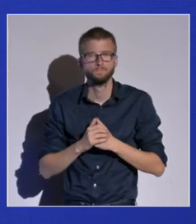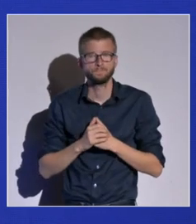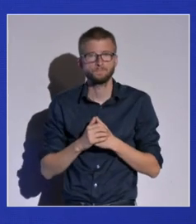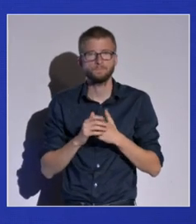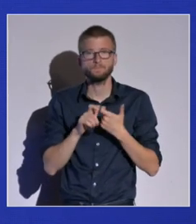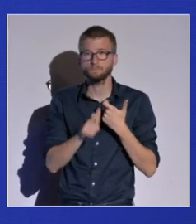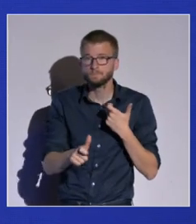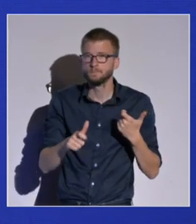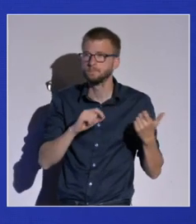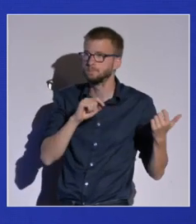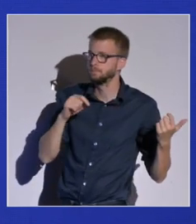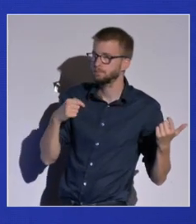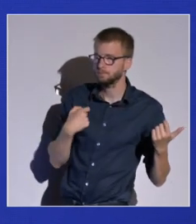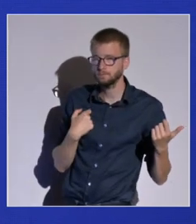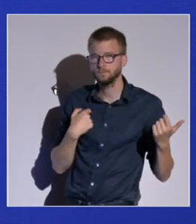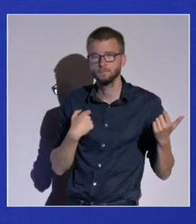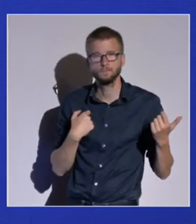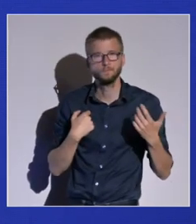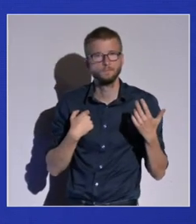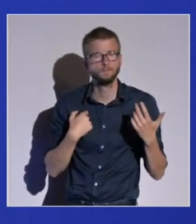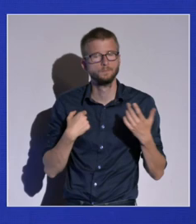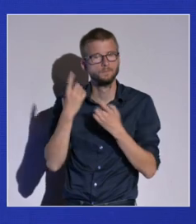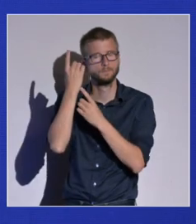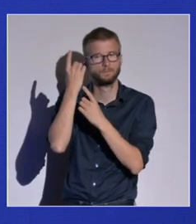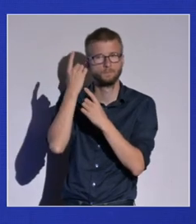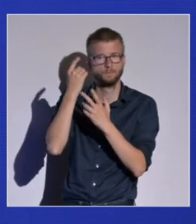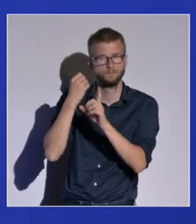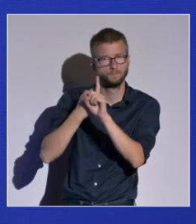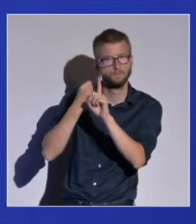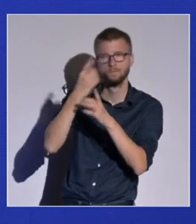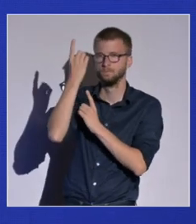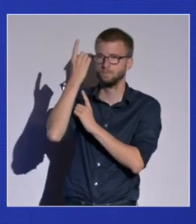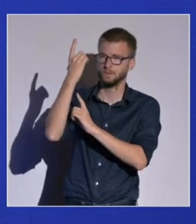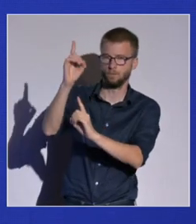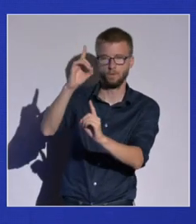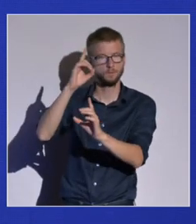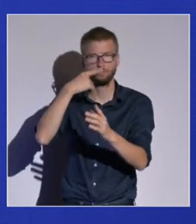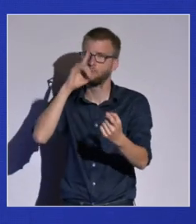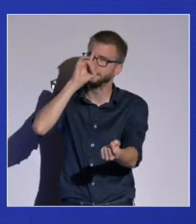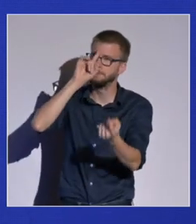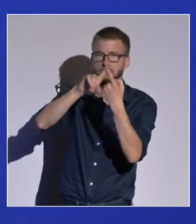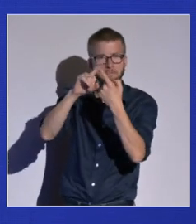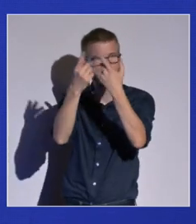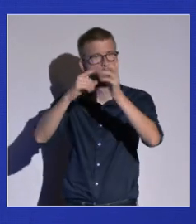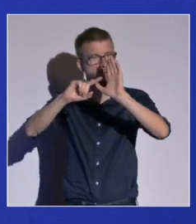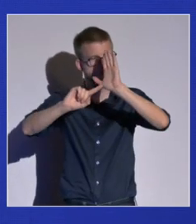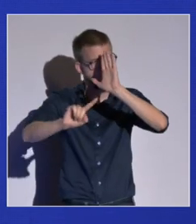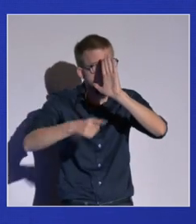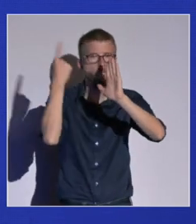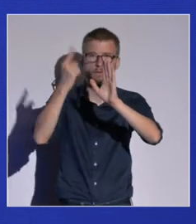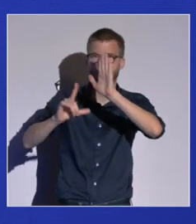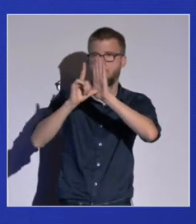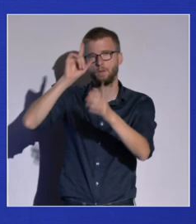Nous sommes défenseurs d'une recréation de la loi électorale. Il y a